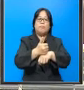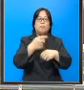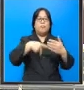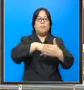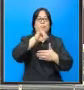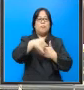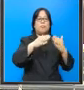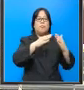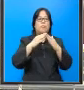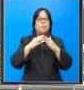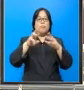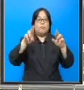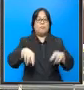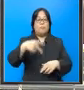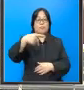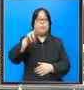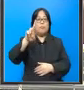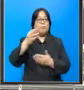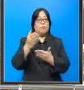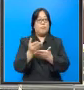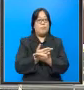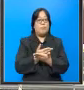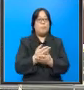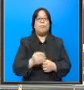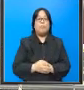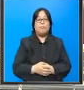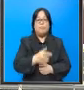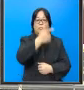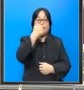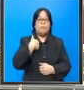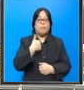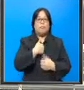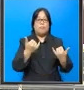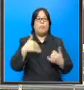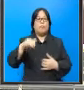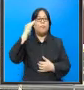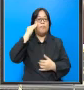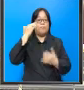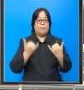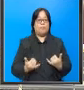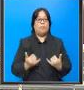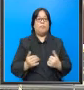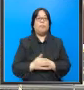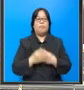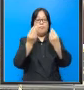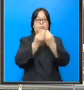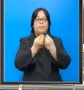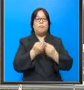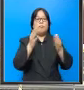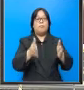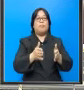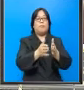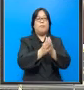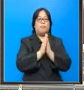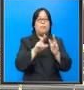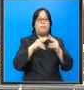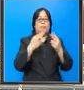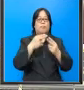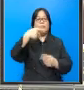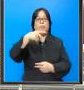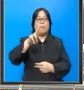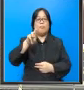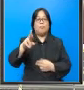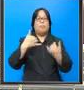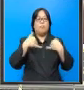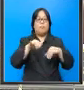Project perumahan rakyat yang baru memandangkan kita tahu pada waktu ini jumlah pemohon bagi unit rumah